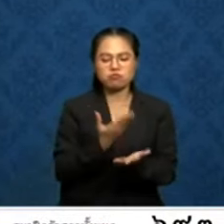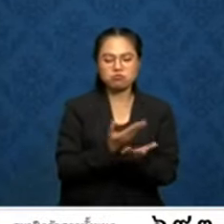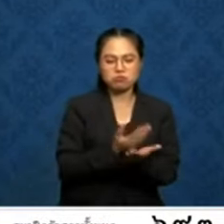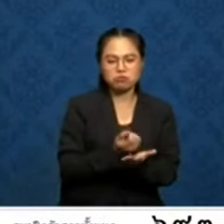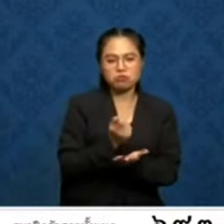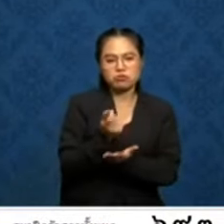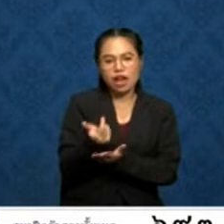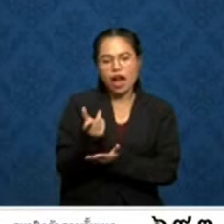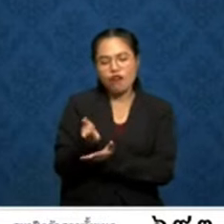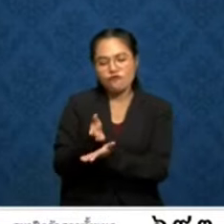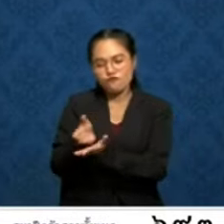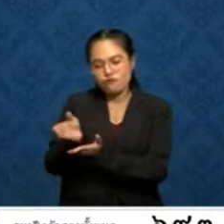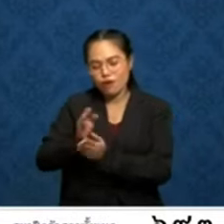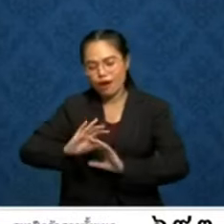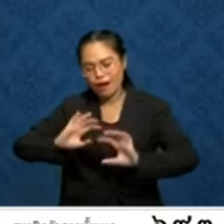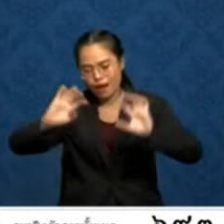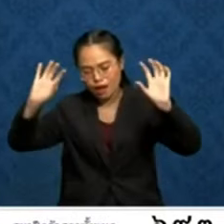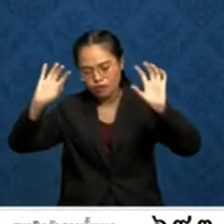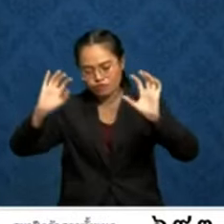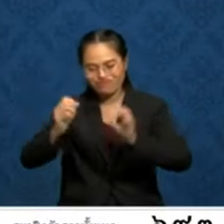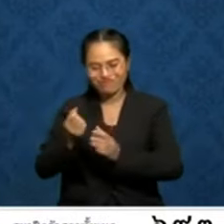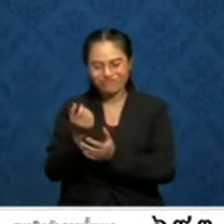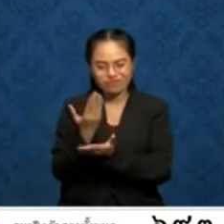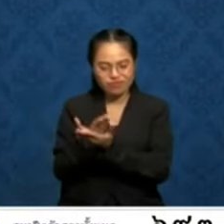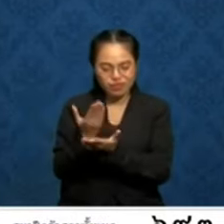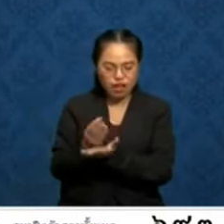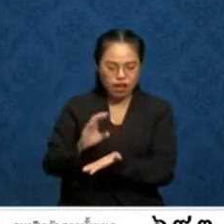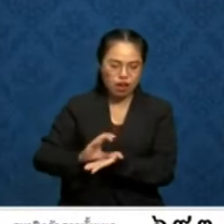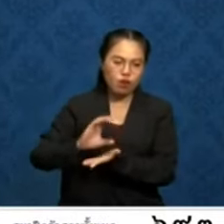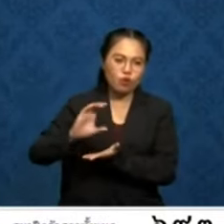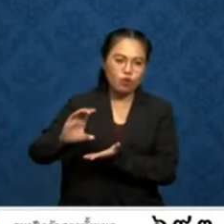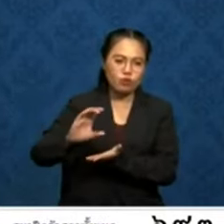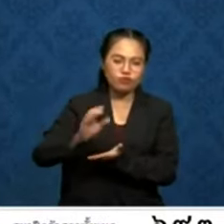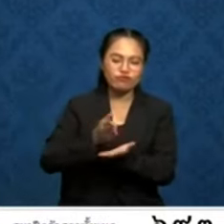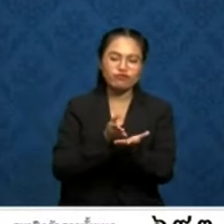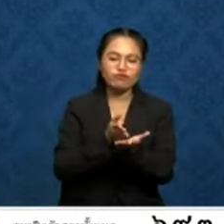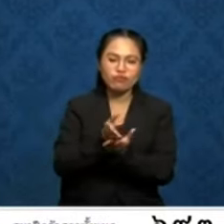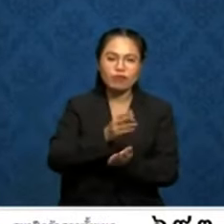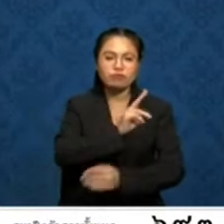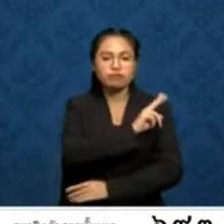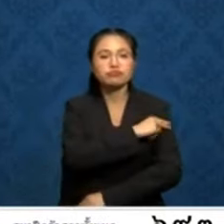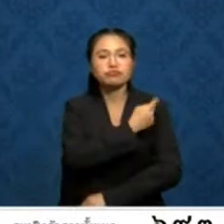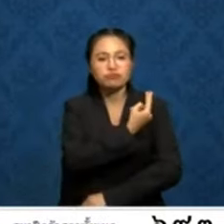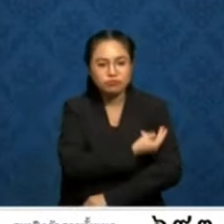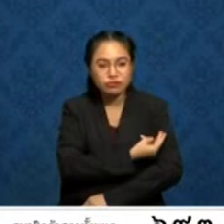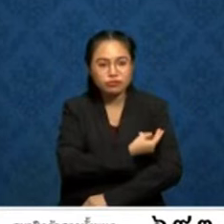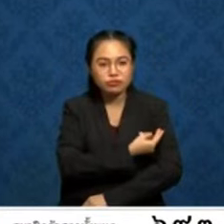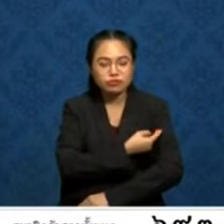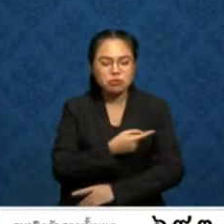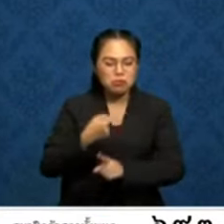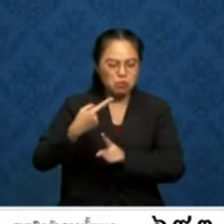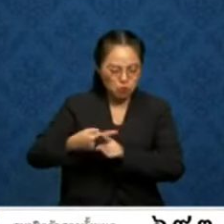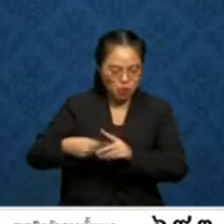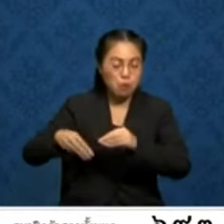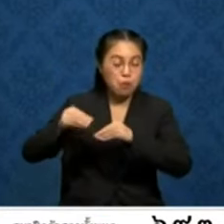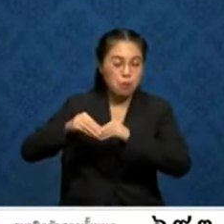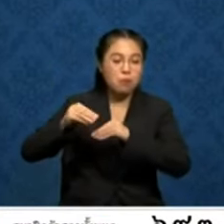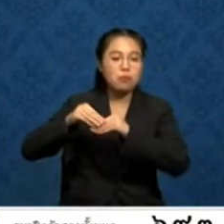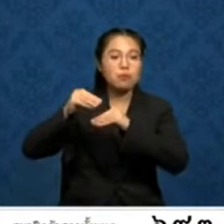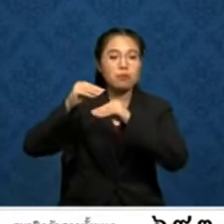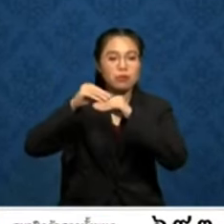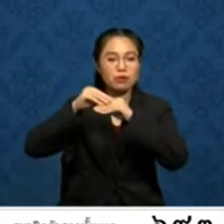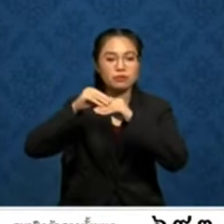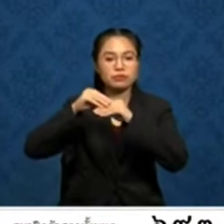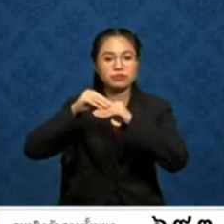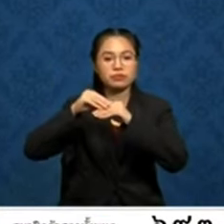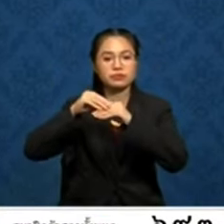ฐในการดูแลสวัสดิการและงบประมาณด้านสาธารณสุขมีแนวโน้มจะสูงขึ้นอย่างหลีกเลี่